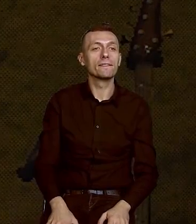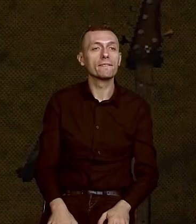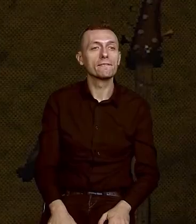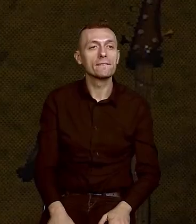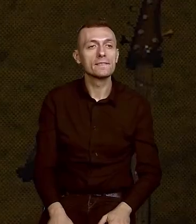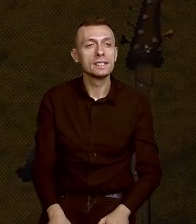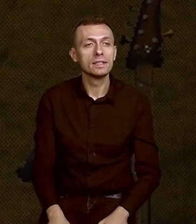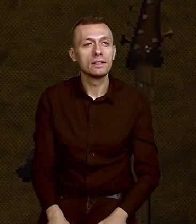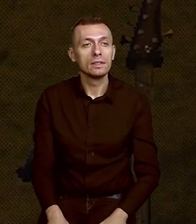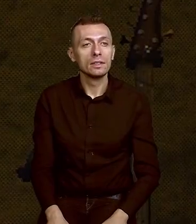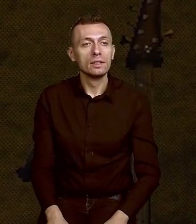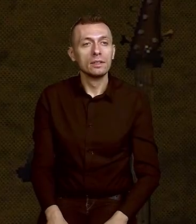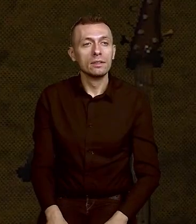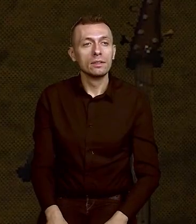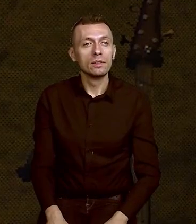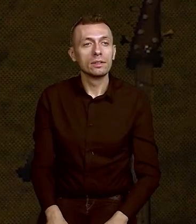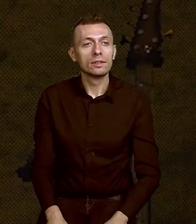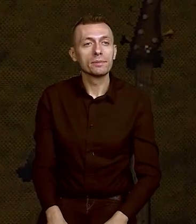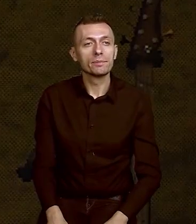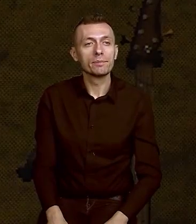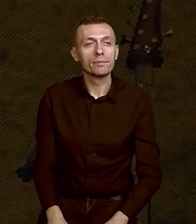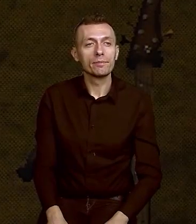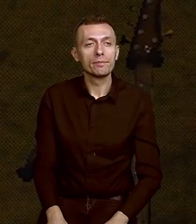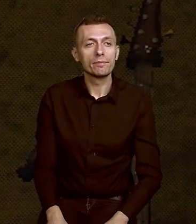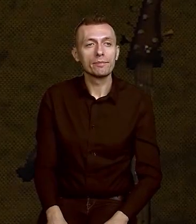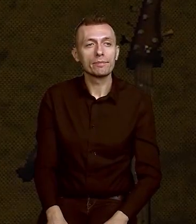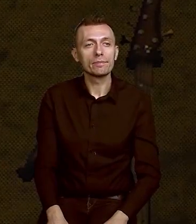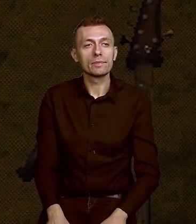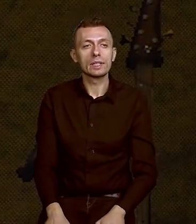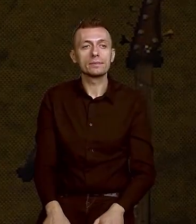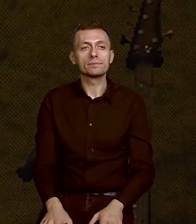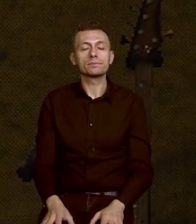zawsze skrojona idealnie do twojej albo do mojej potrzeby.